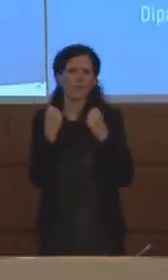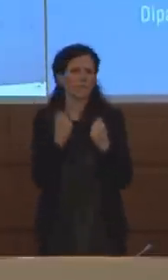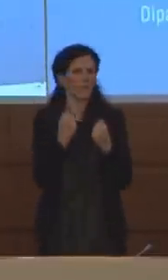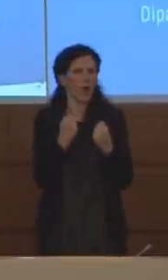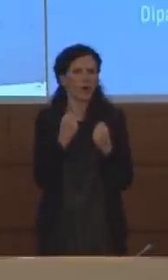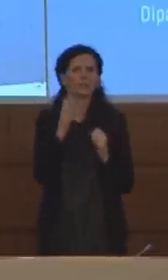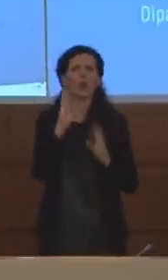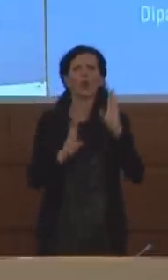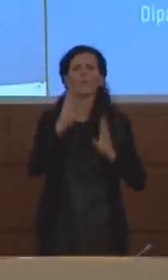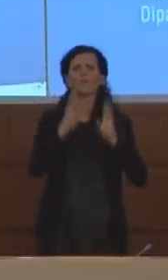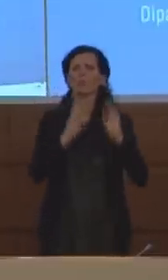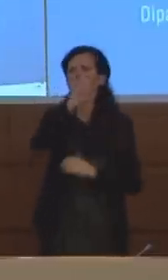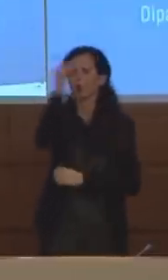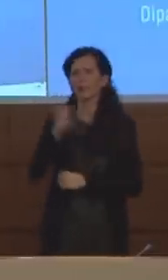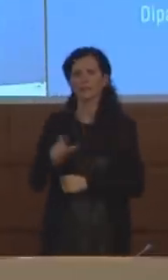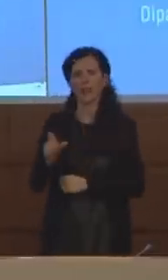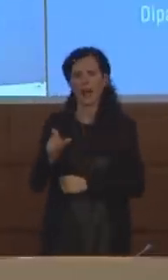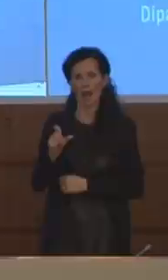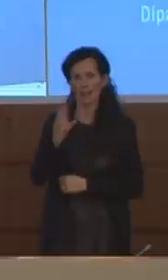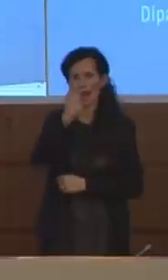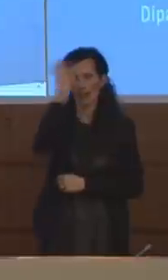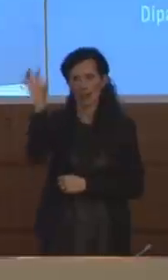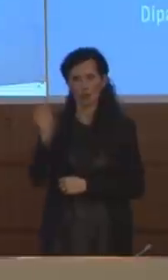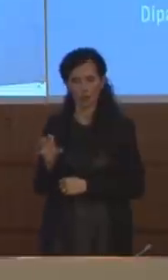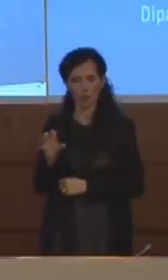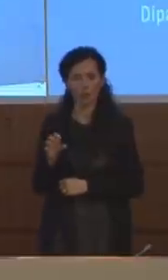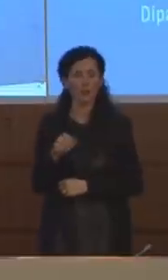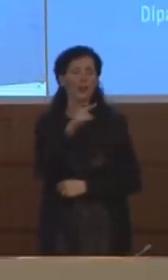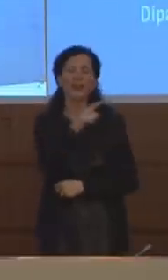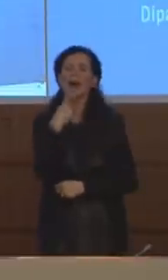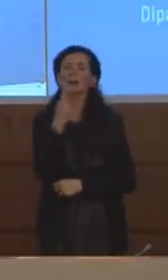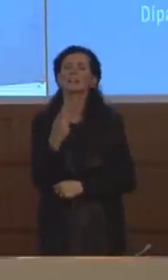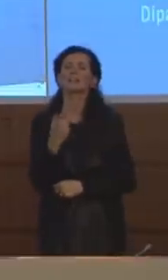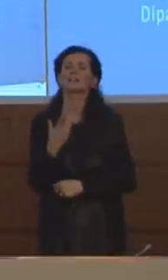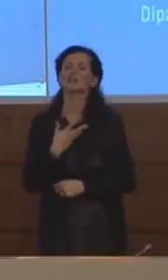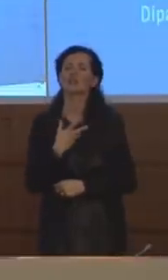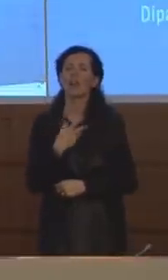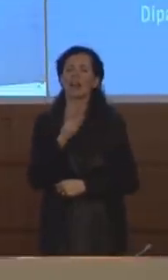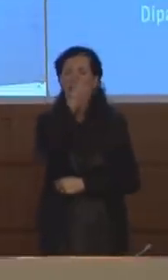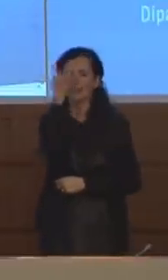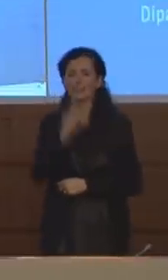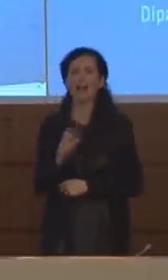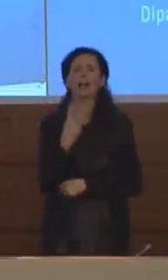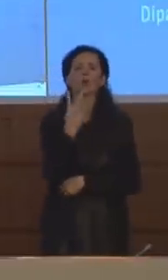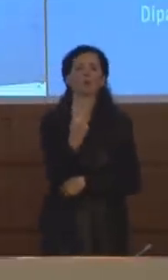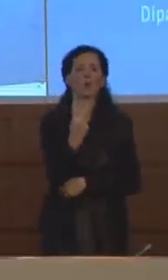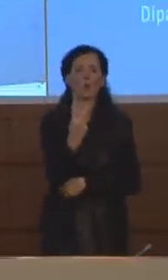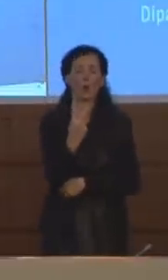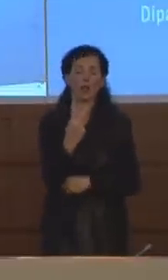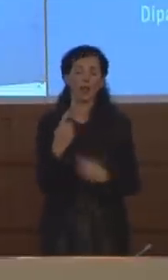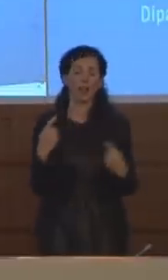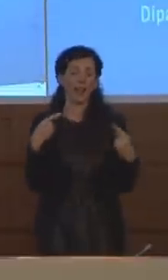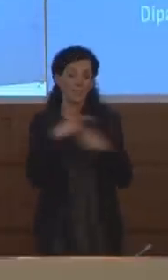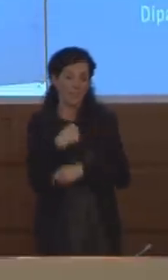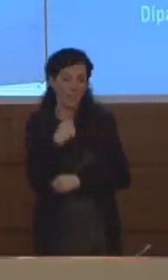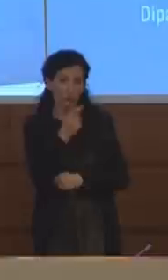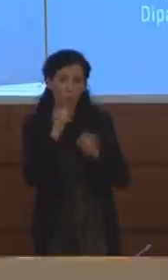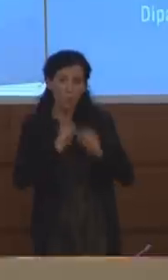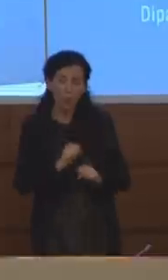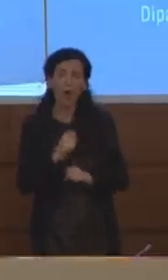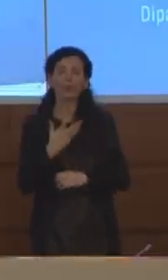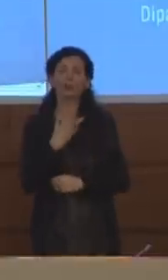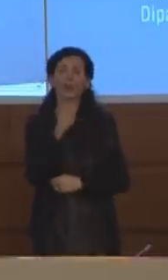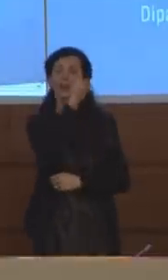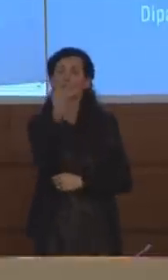due italia noi di solito nella conferenza del venerdì parliamo di 3 italia c'è un'italia quella diciamo